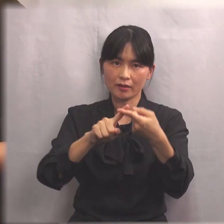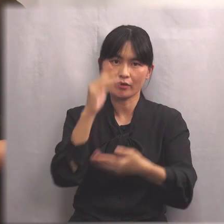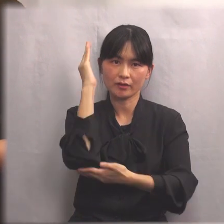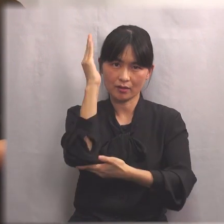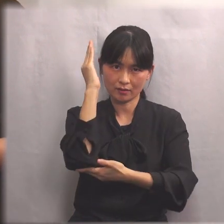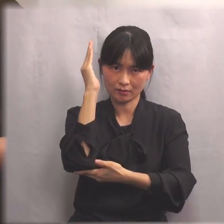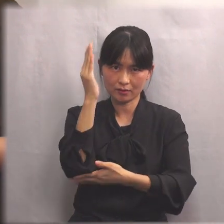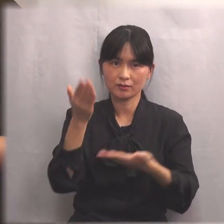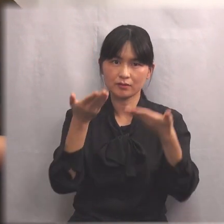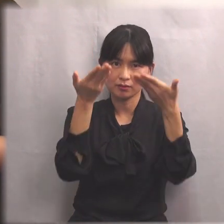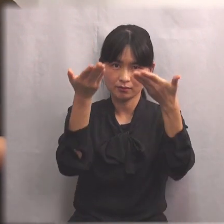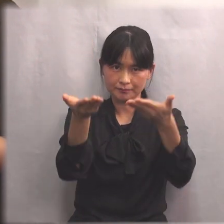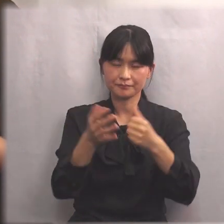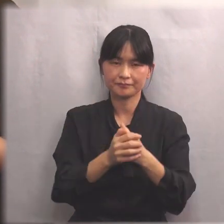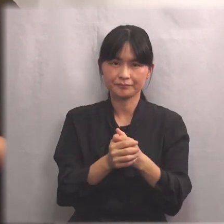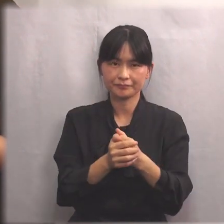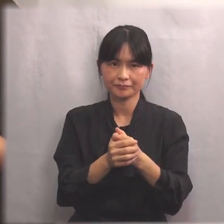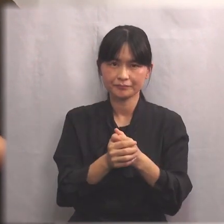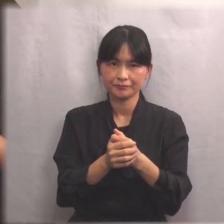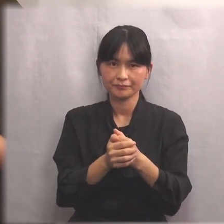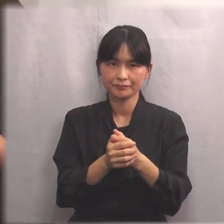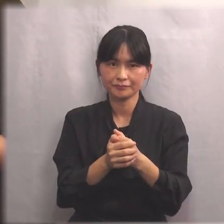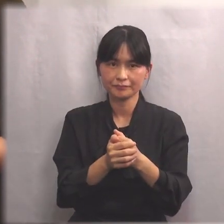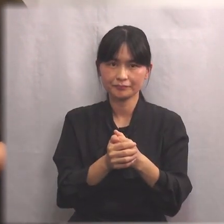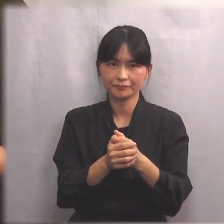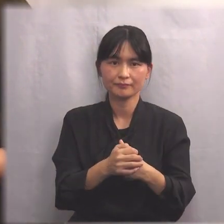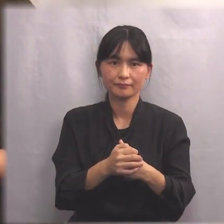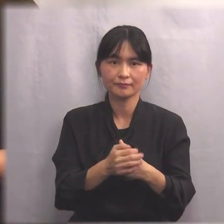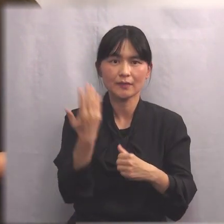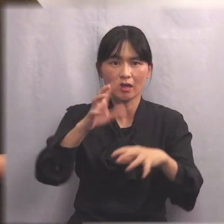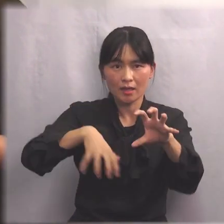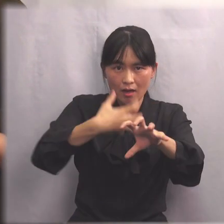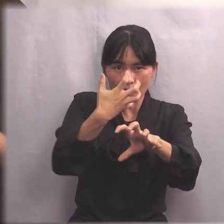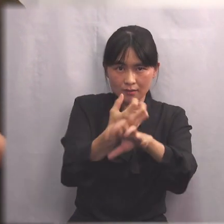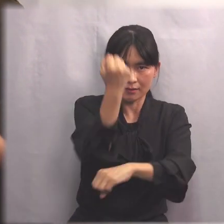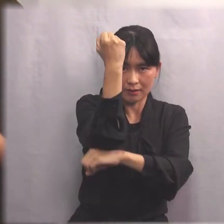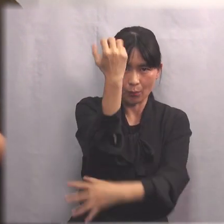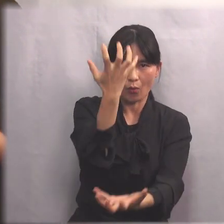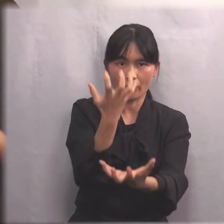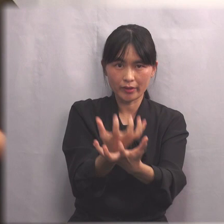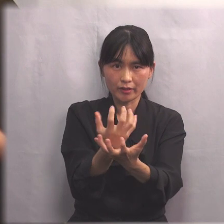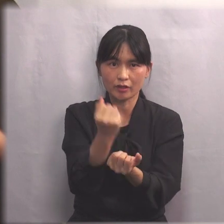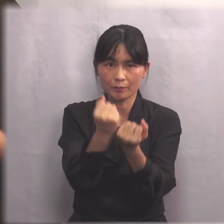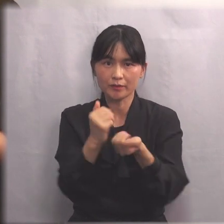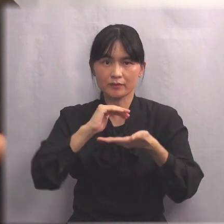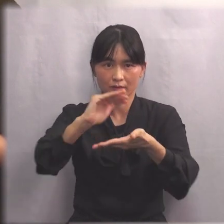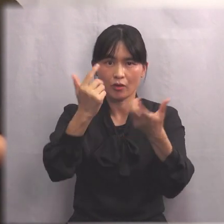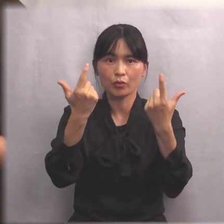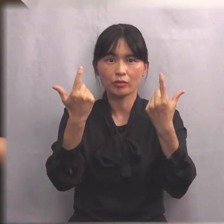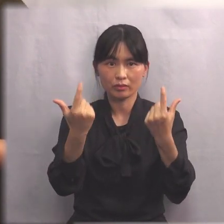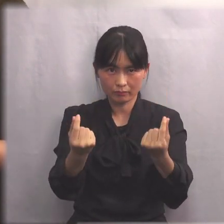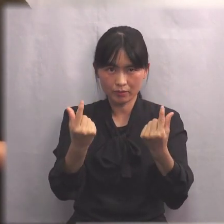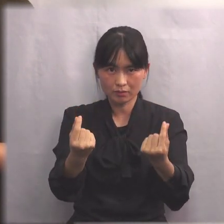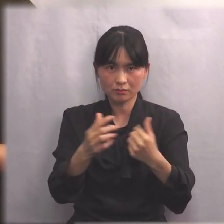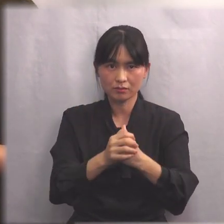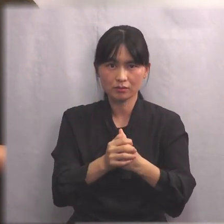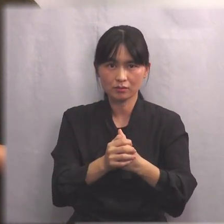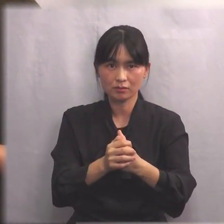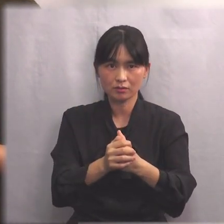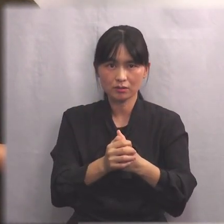3의 당권 제도에 대한 내용을 설명드리고 넘어가도록 하겠습니다. 지난 혁신안 초안에서 설명드렸던